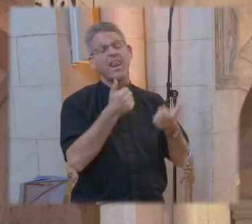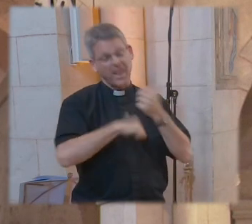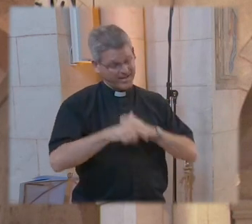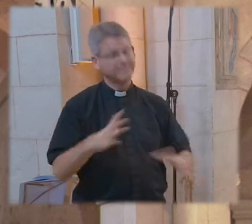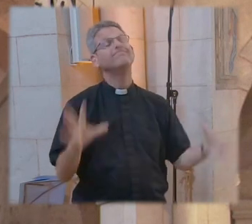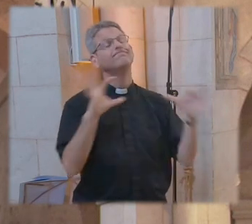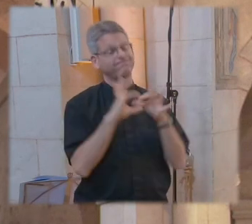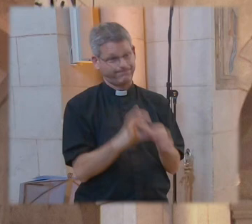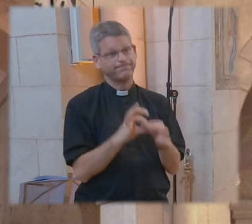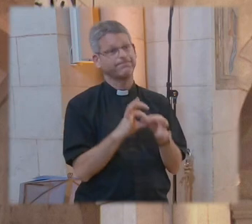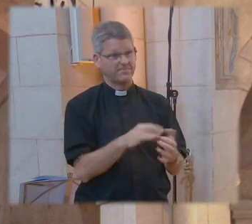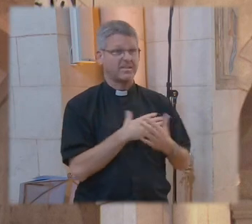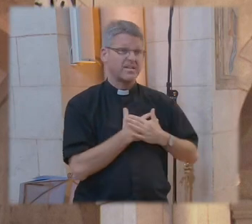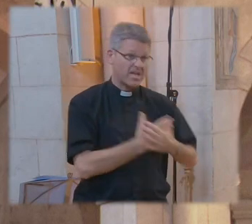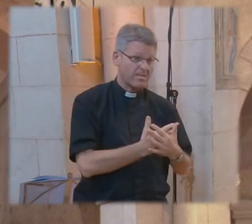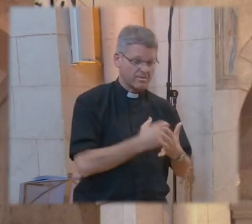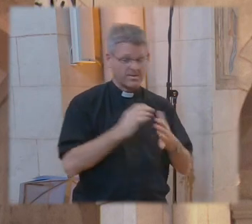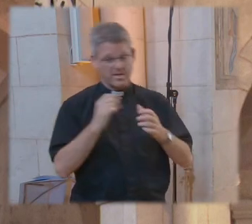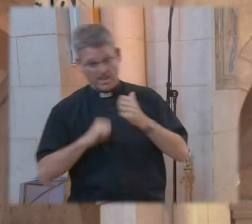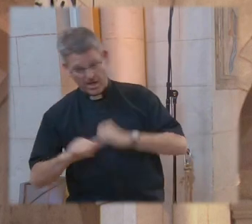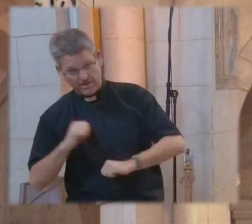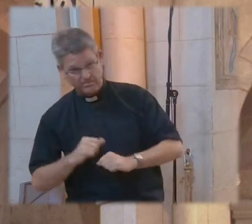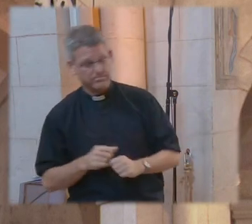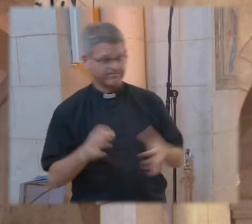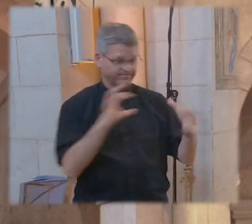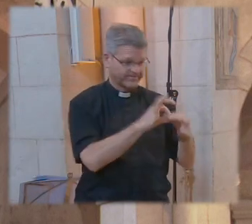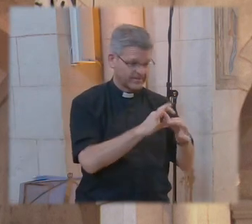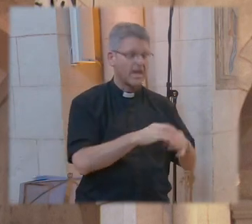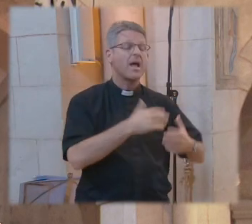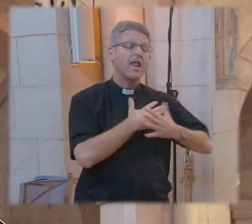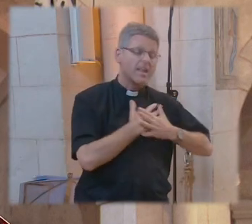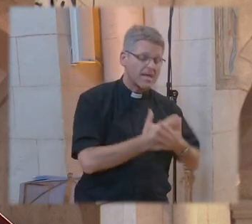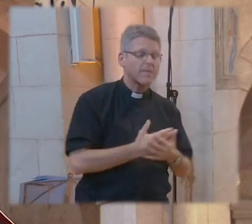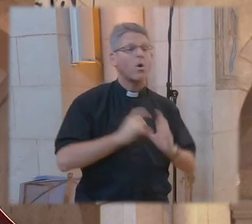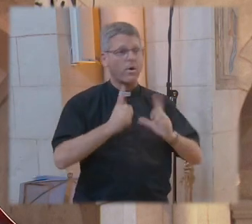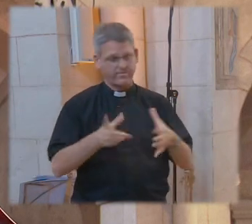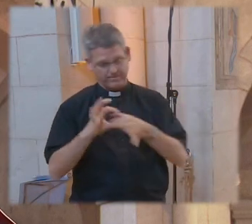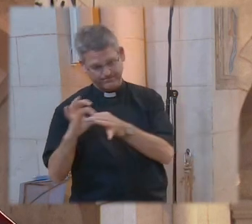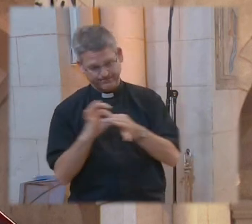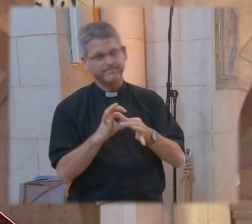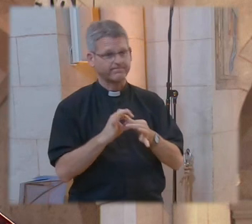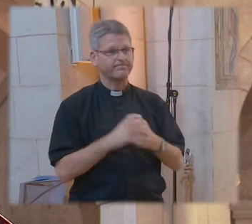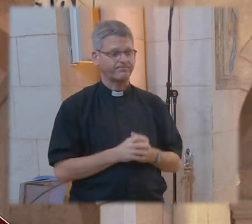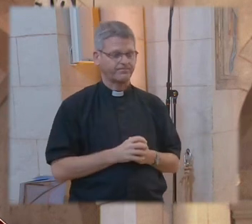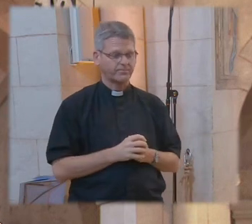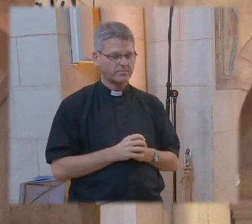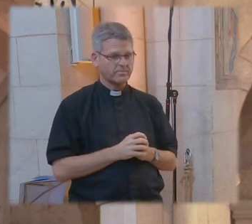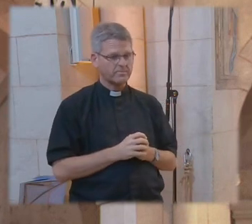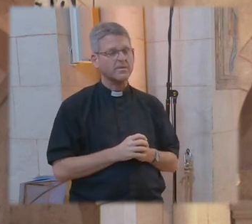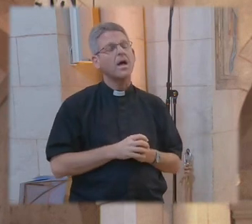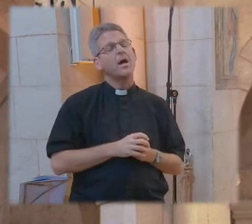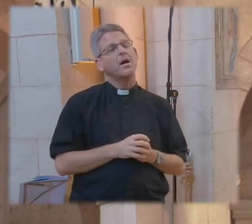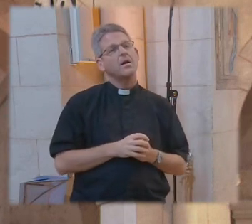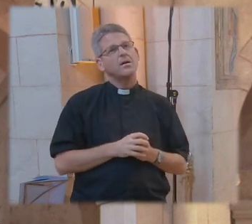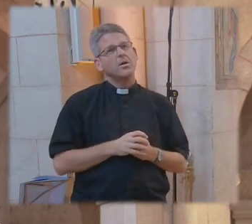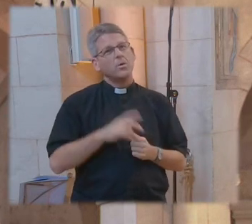geben kann. Das gilt zumal im Licht des christlichen Glaubens, in dem das Opfer seinem